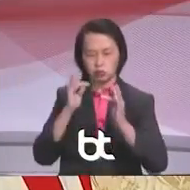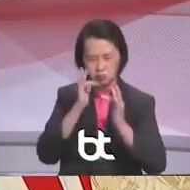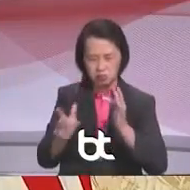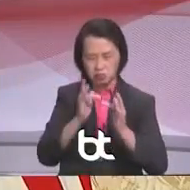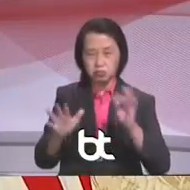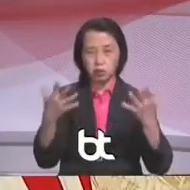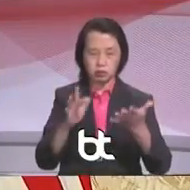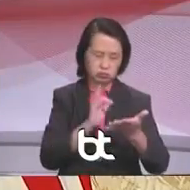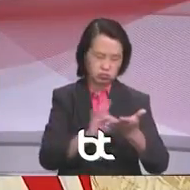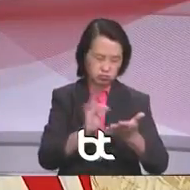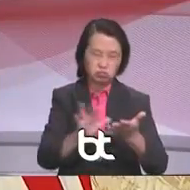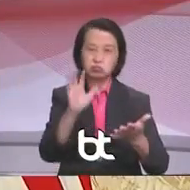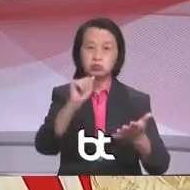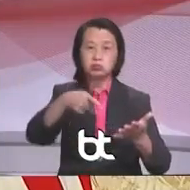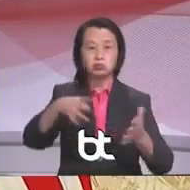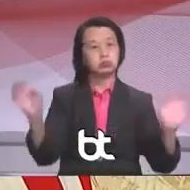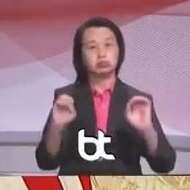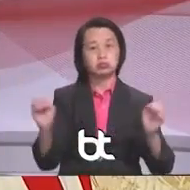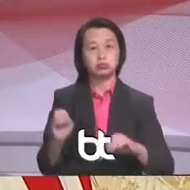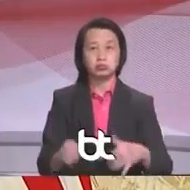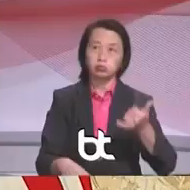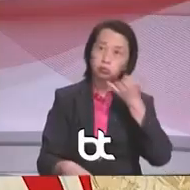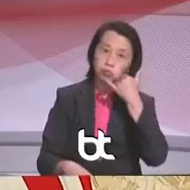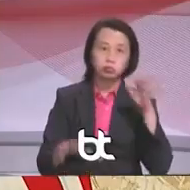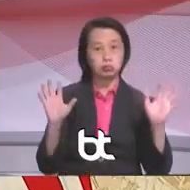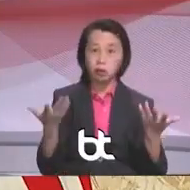MySejahtera ataupun tidak mempunyai